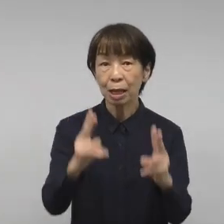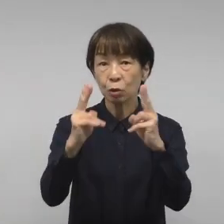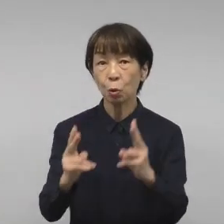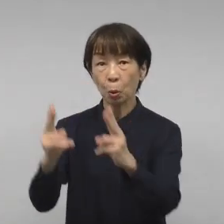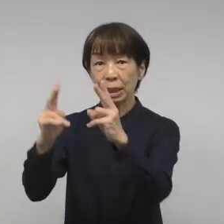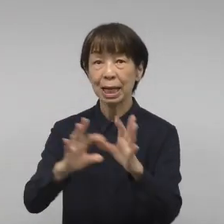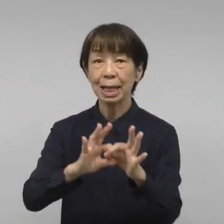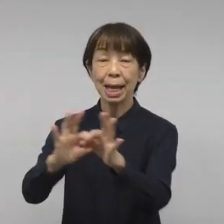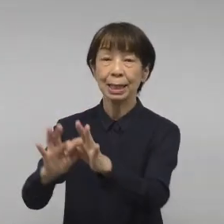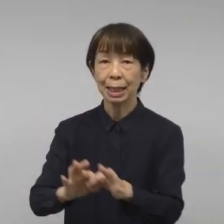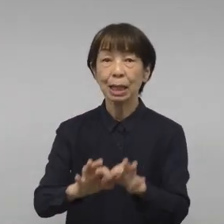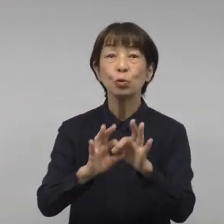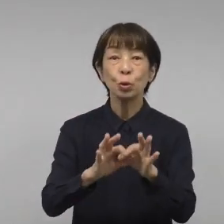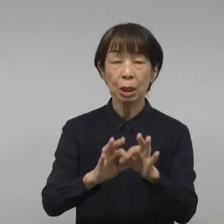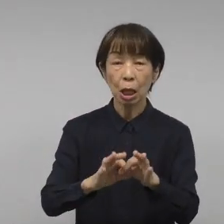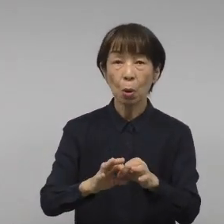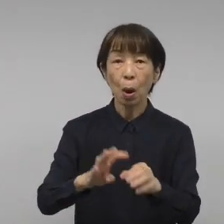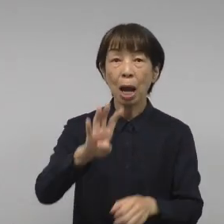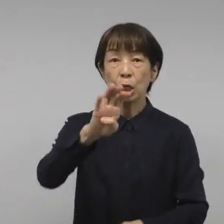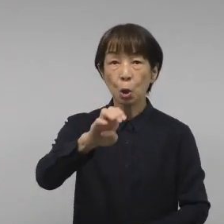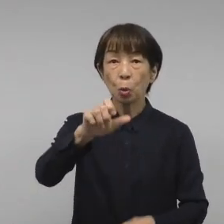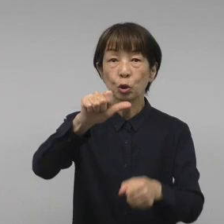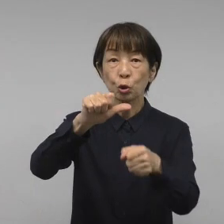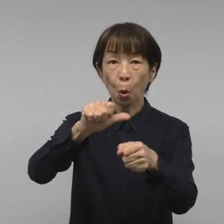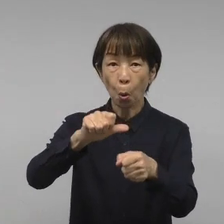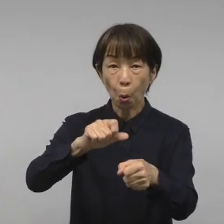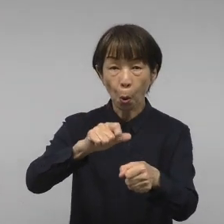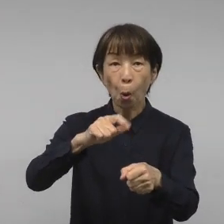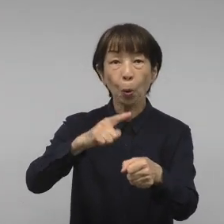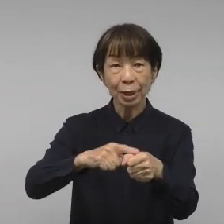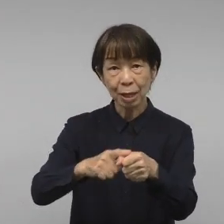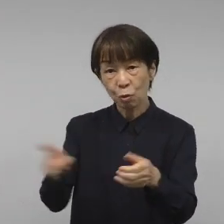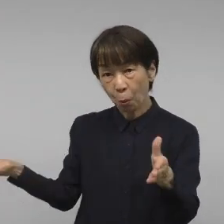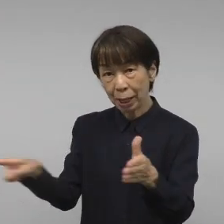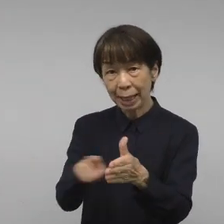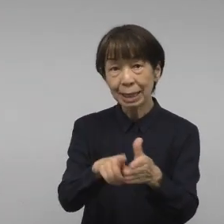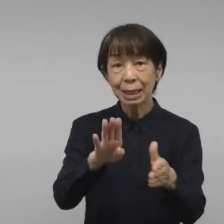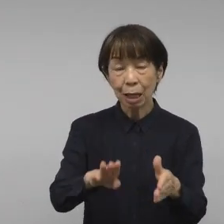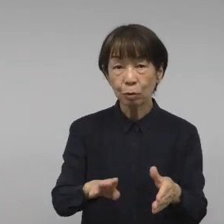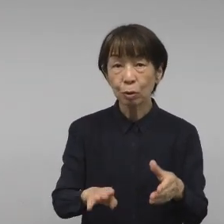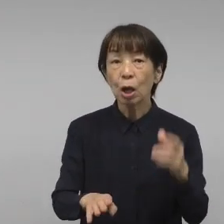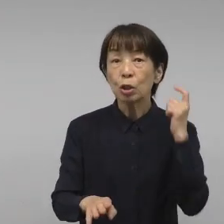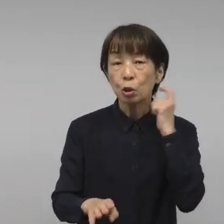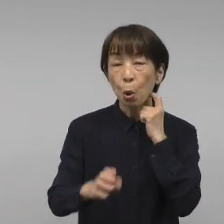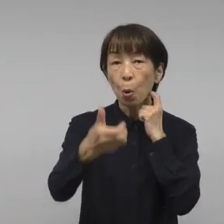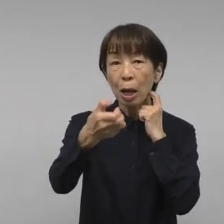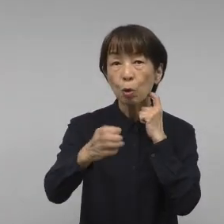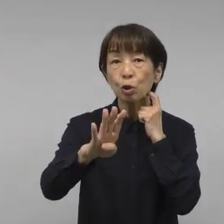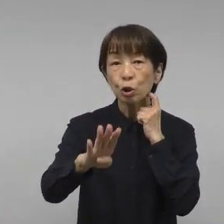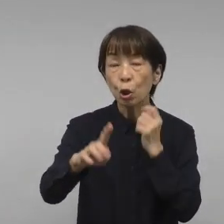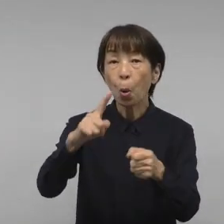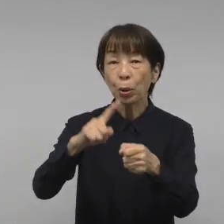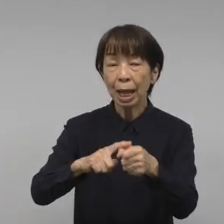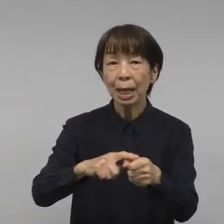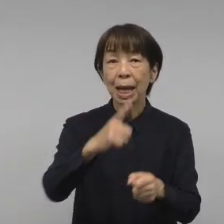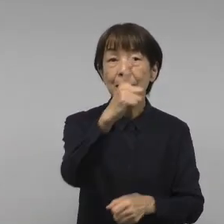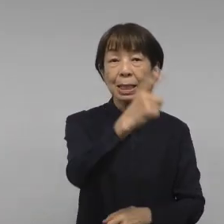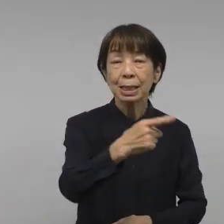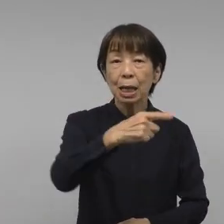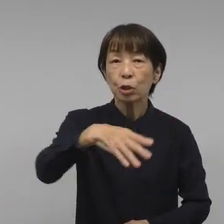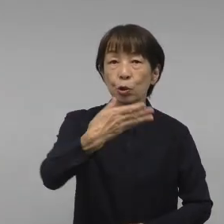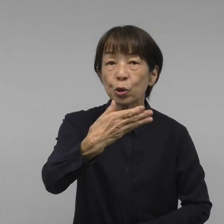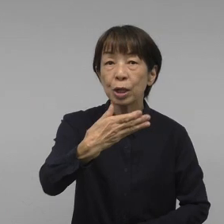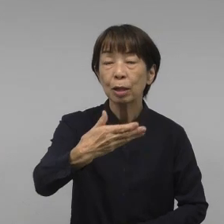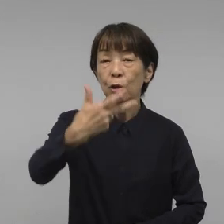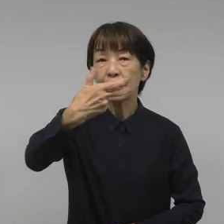については45年の歴史がございます。昭和54年1979年からというふう